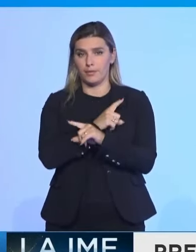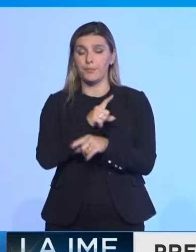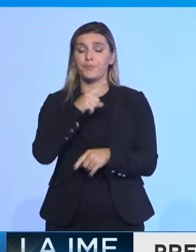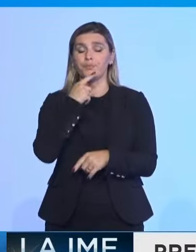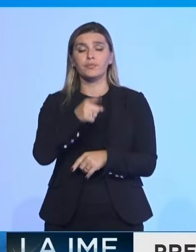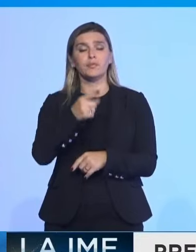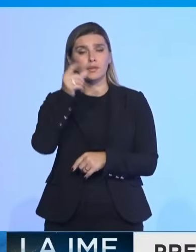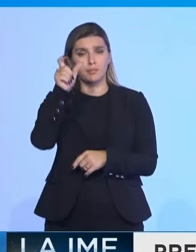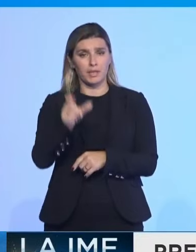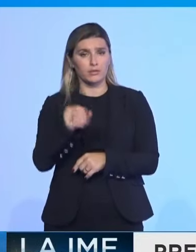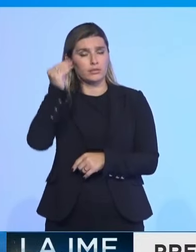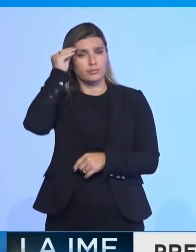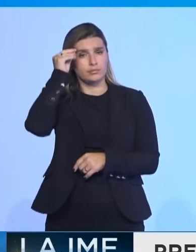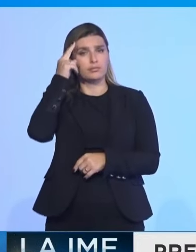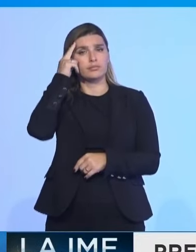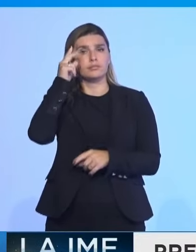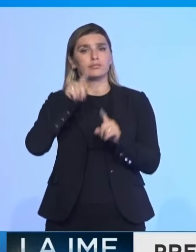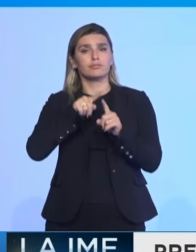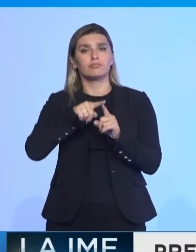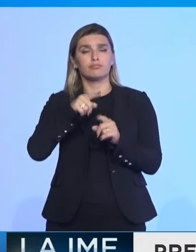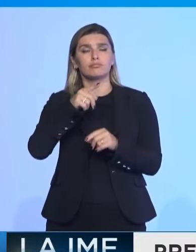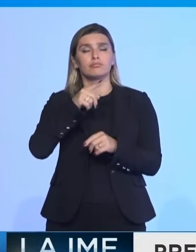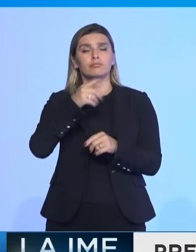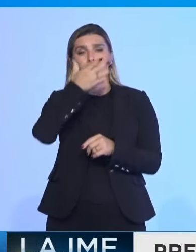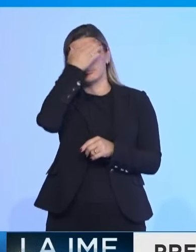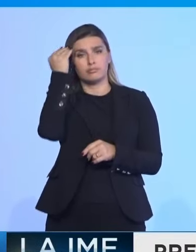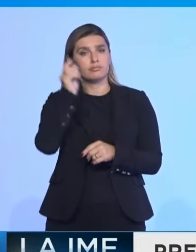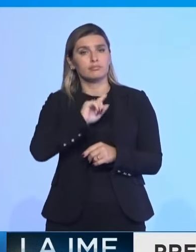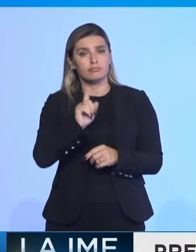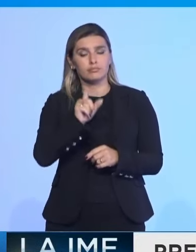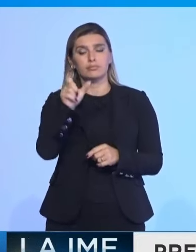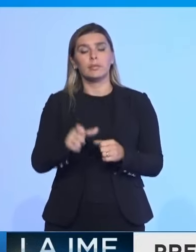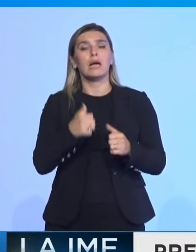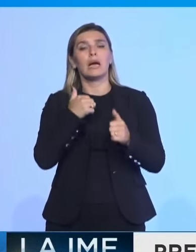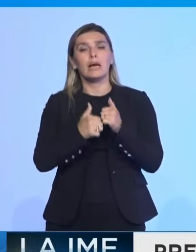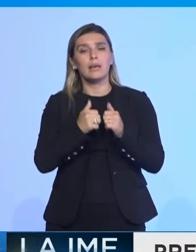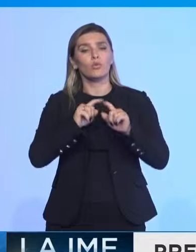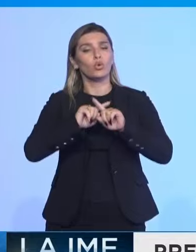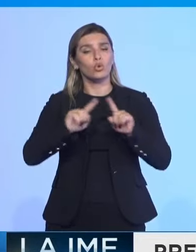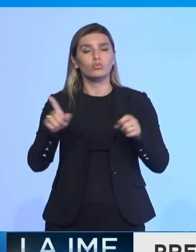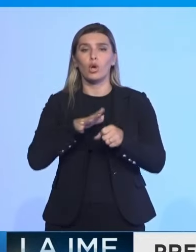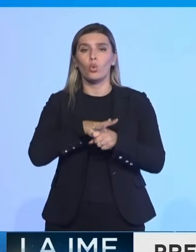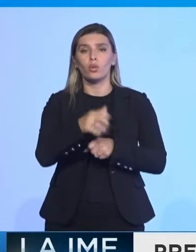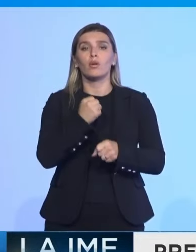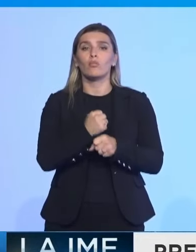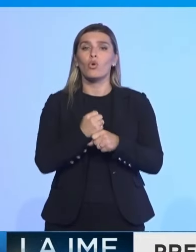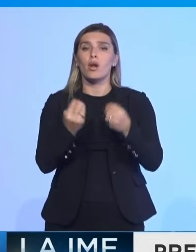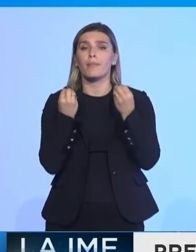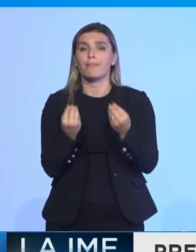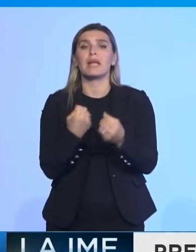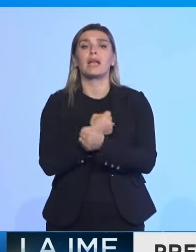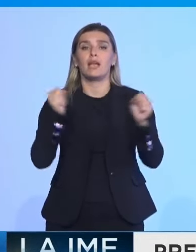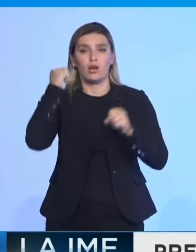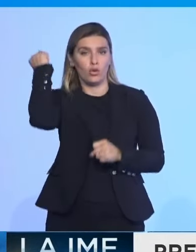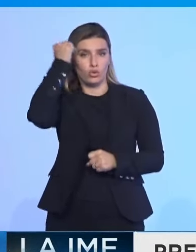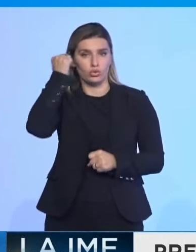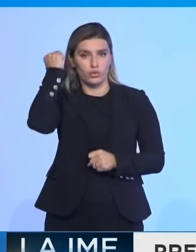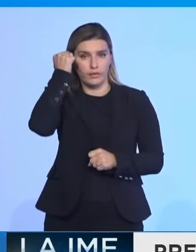vetëm njeriun, por vlerat që e mishëroj trimërin, qëndrueshmërin dhe angazhimin e palëkundur për lirin e